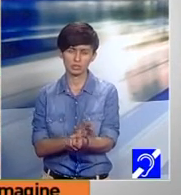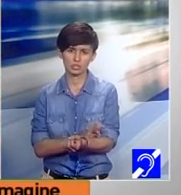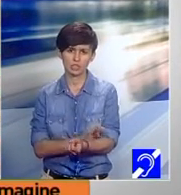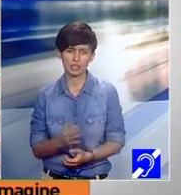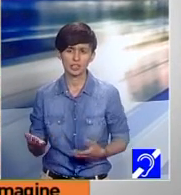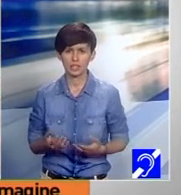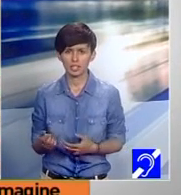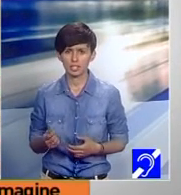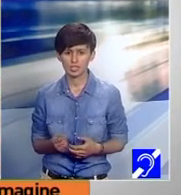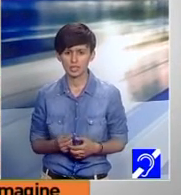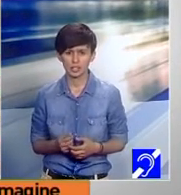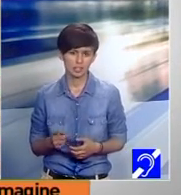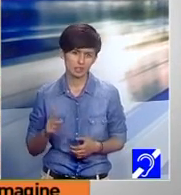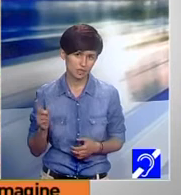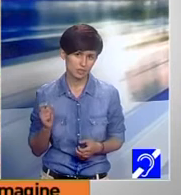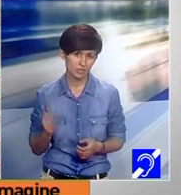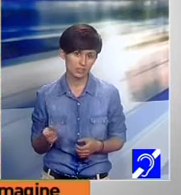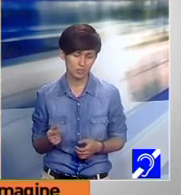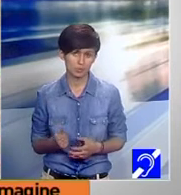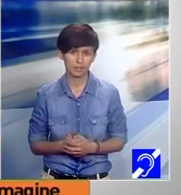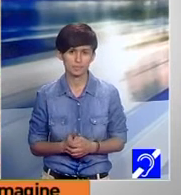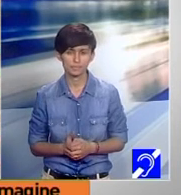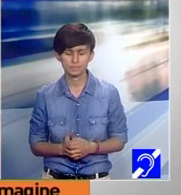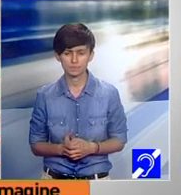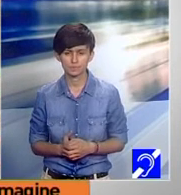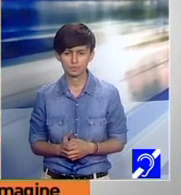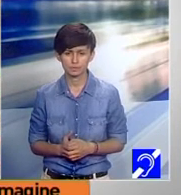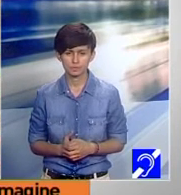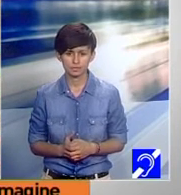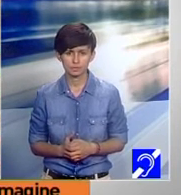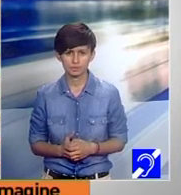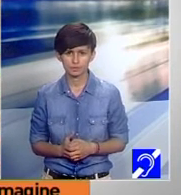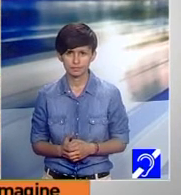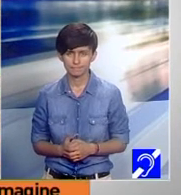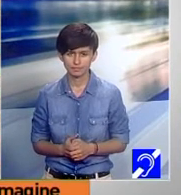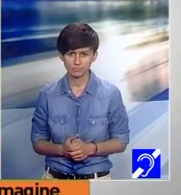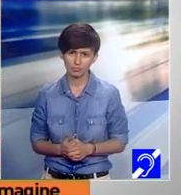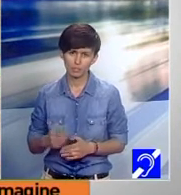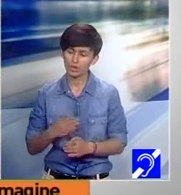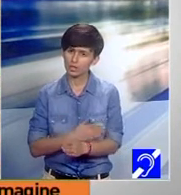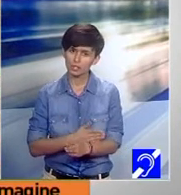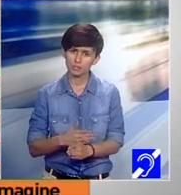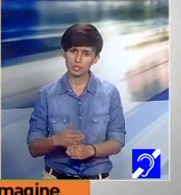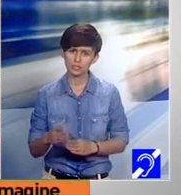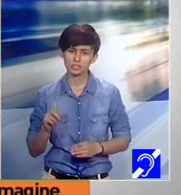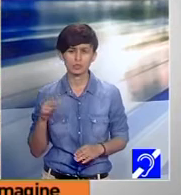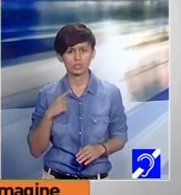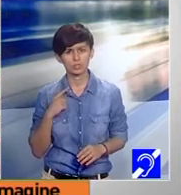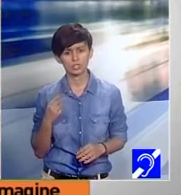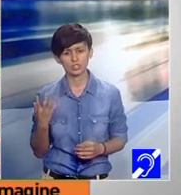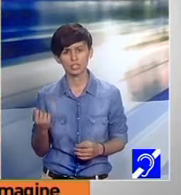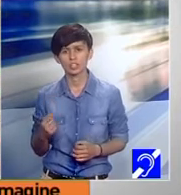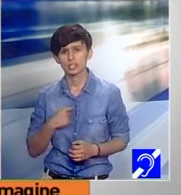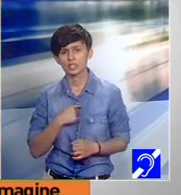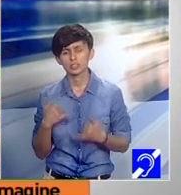degeaba. Și am zis că, Doamne ferește, mai târziu nu știi ce se poate întâmpla și medicina evoluează de la o zi la alta.